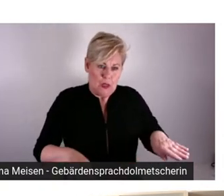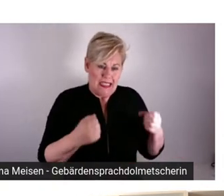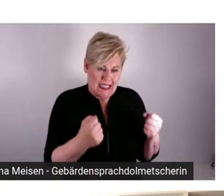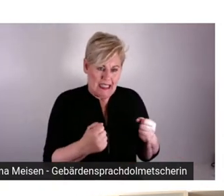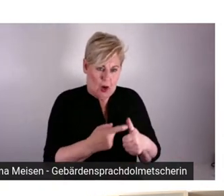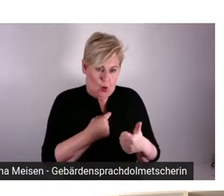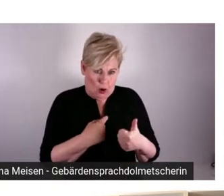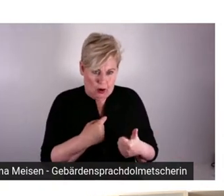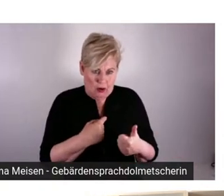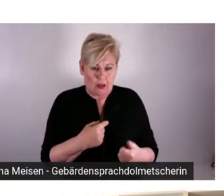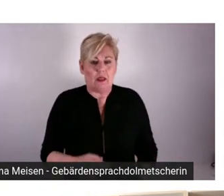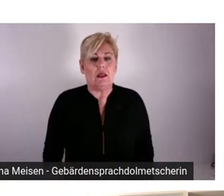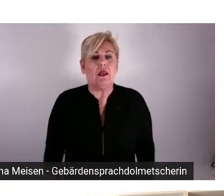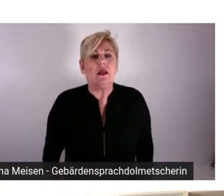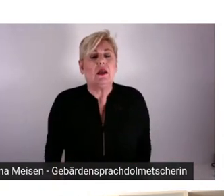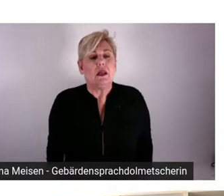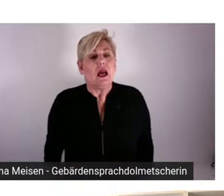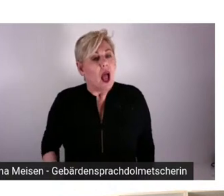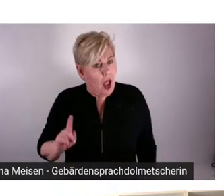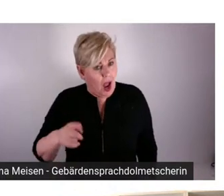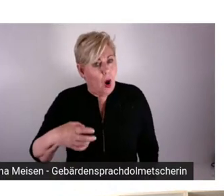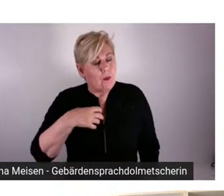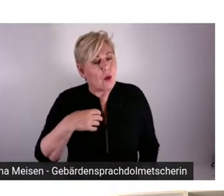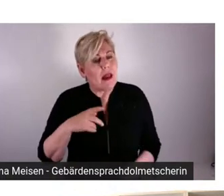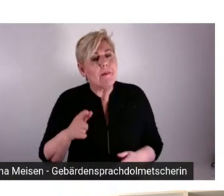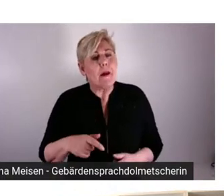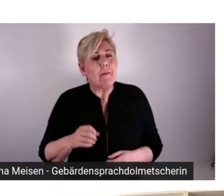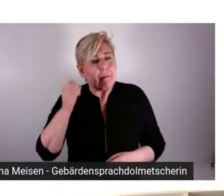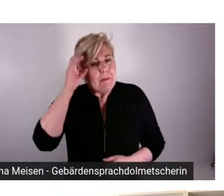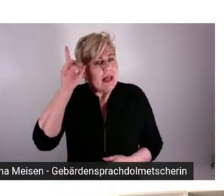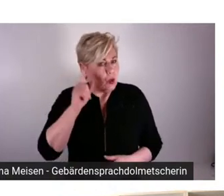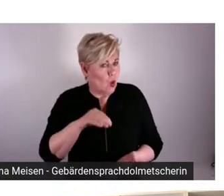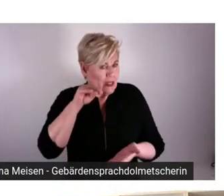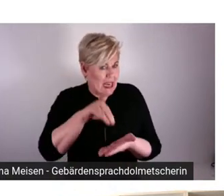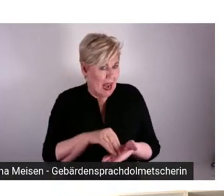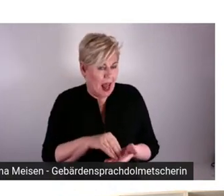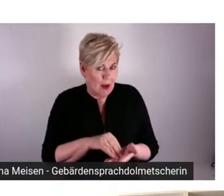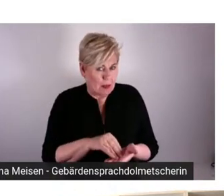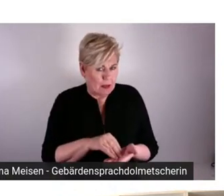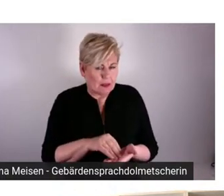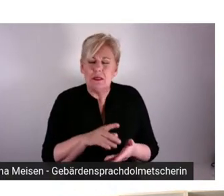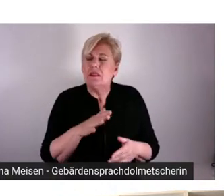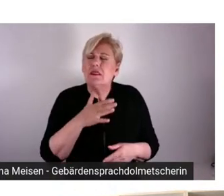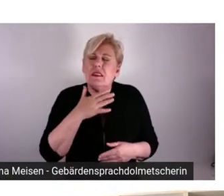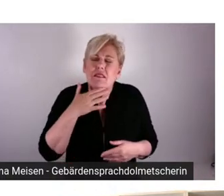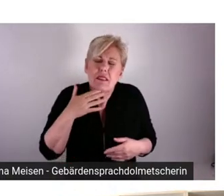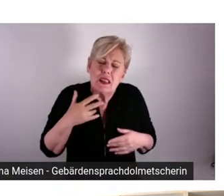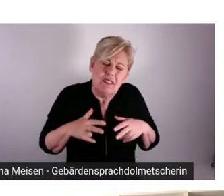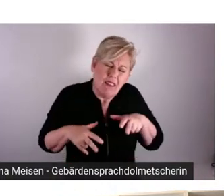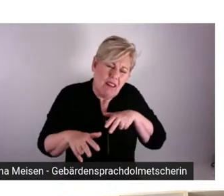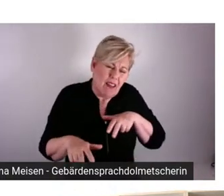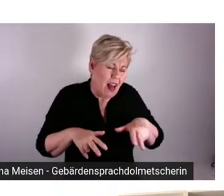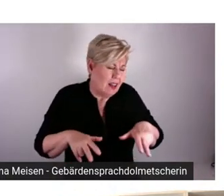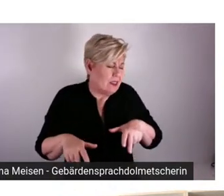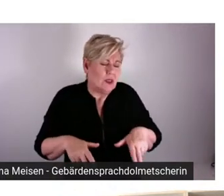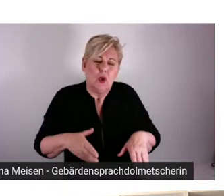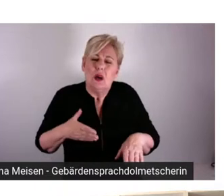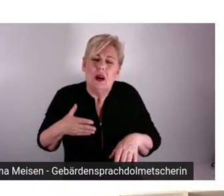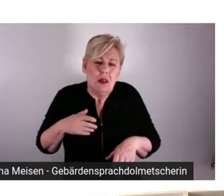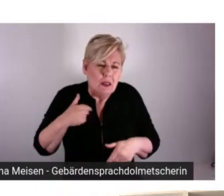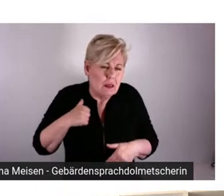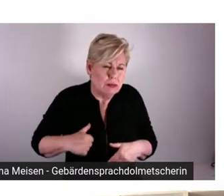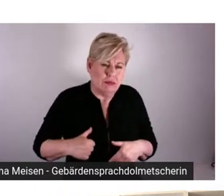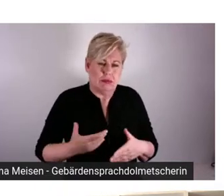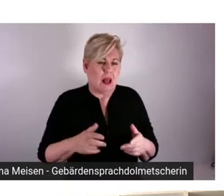auch das Problem, das angesprochen wurde, dass das Bildungs- und Teilhabepaket viel zu bürokratisch ist, wenn man überlegt, wie viele